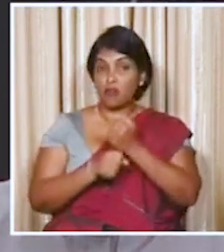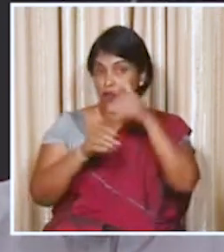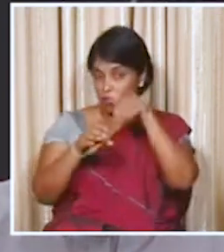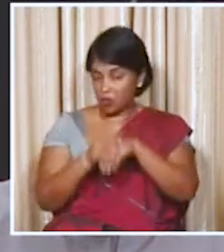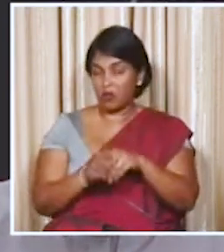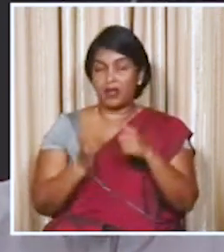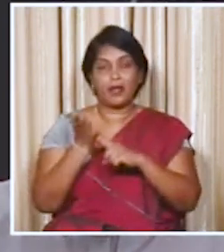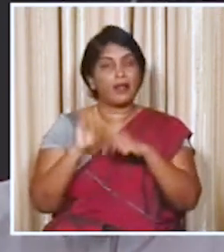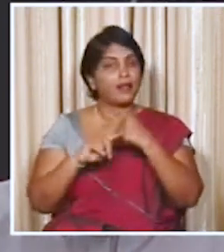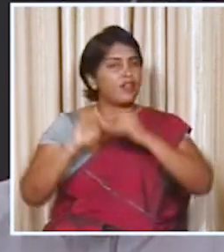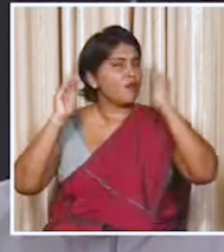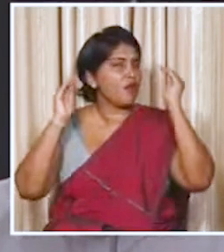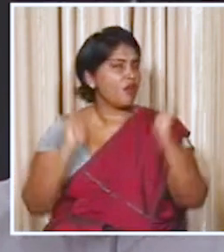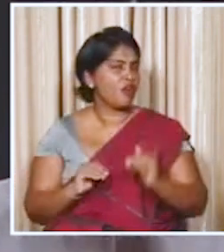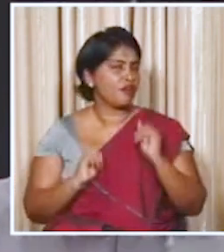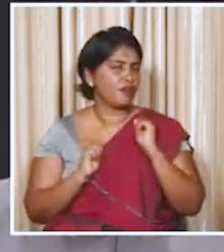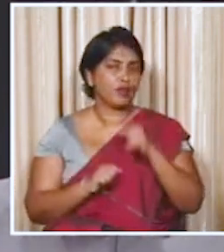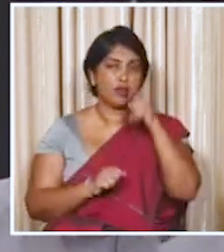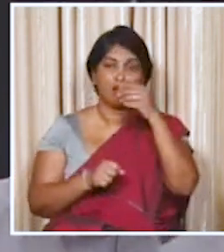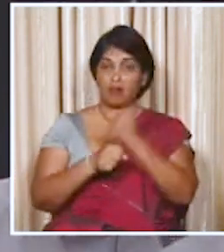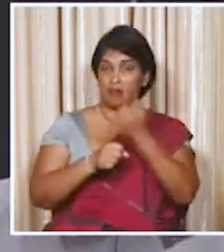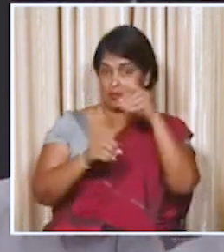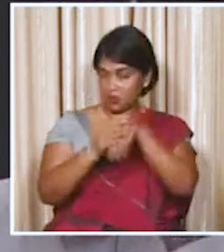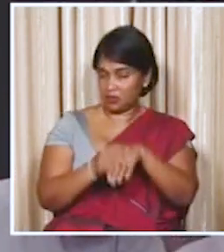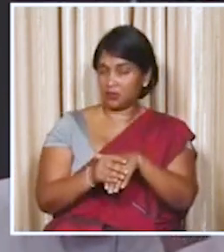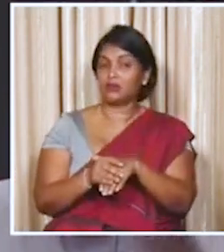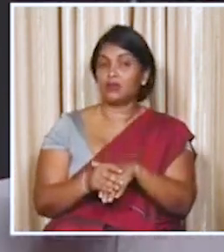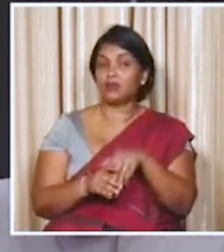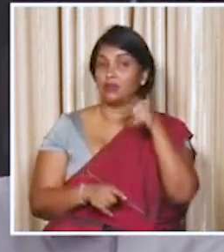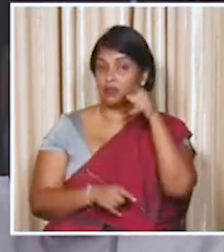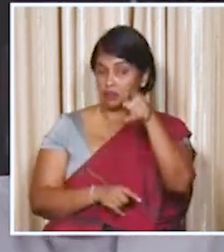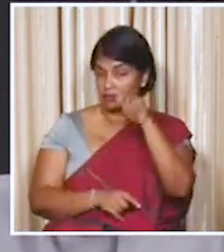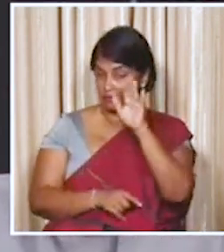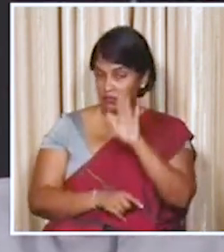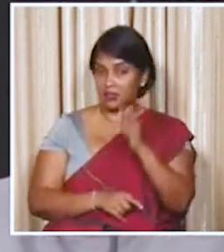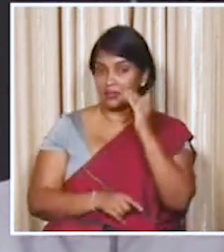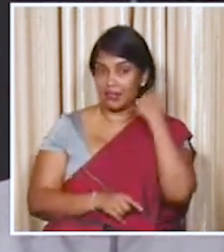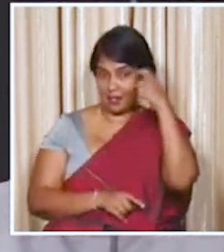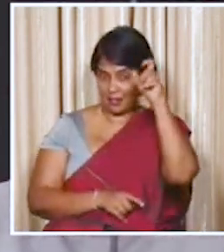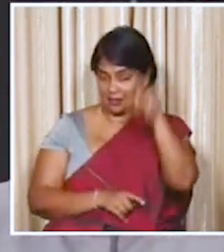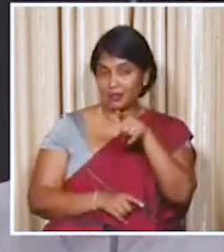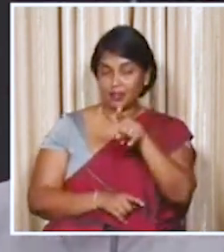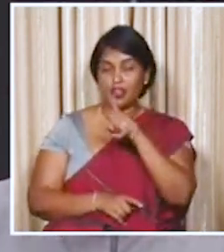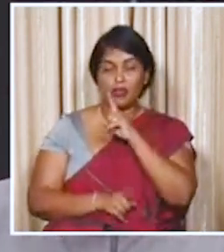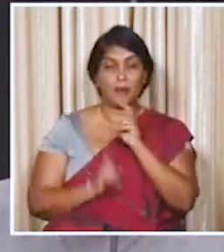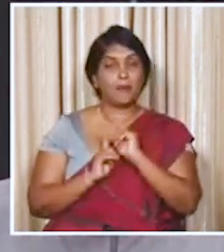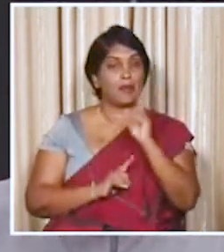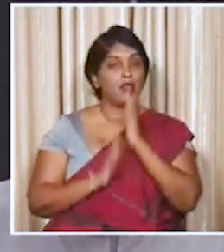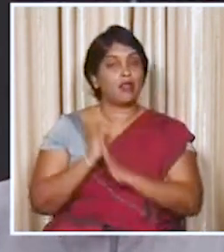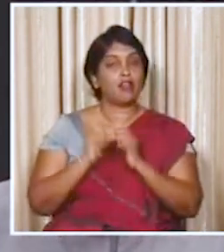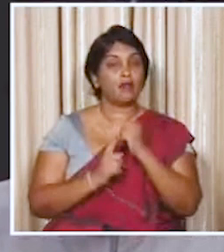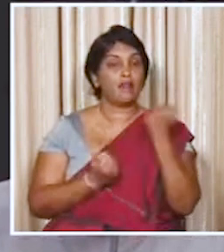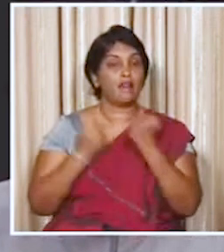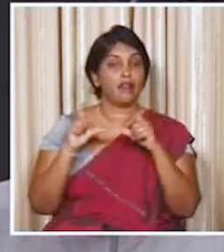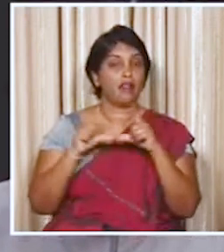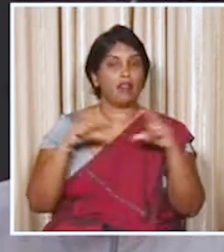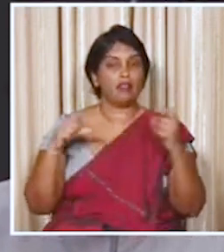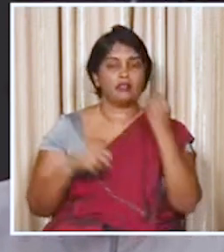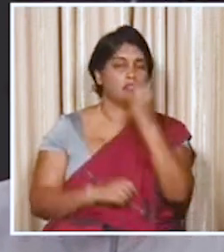විදිය. ඔබතුමියගේ ආණ්ඩුවක් තුල ඔබතුමියලා කියනවා පාර්ලිමේන්තු මන්ත්‍රීවරුන්ට අපි වාහන බලපත්‍ර